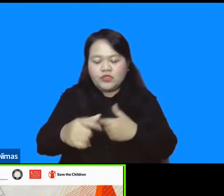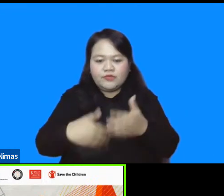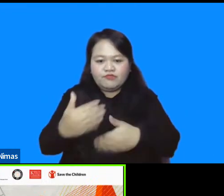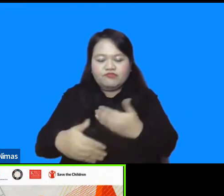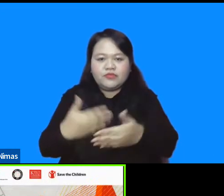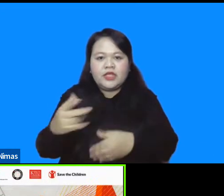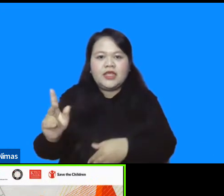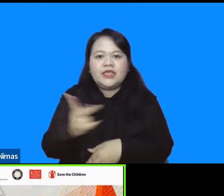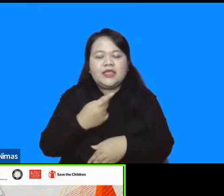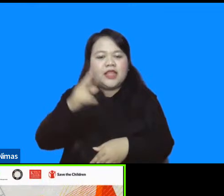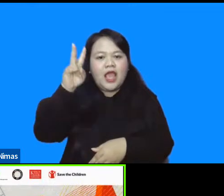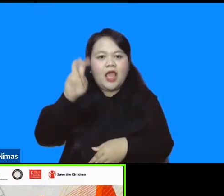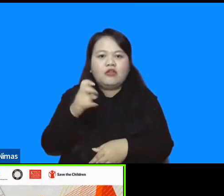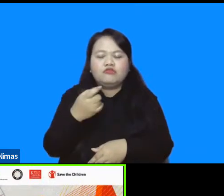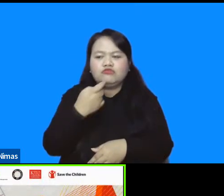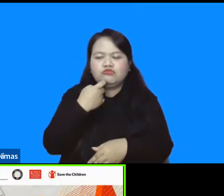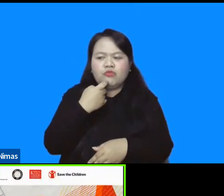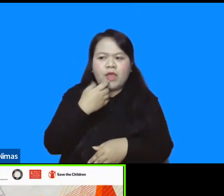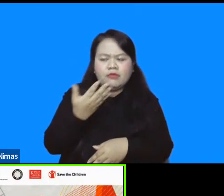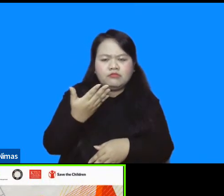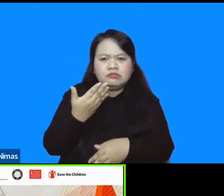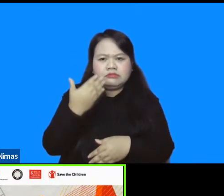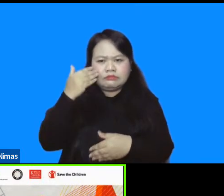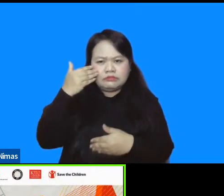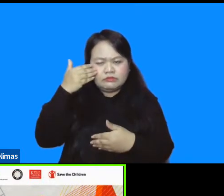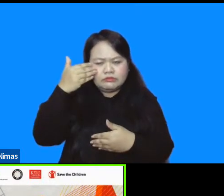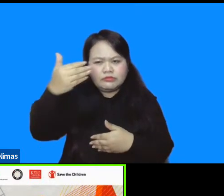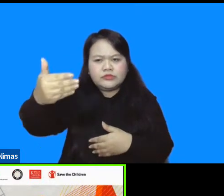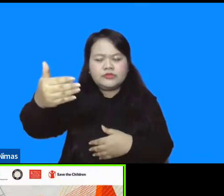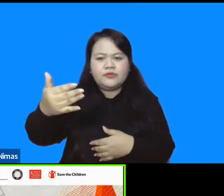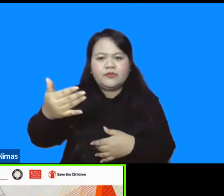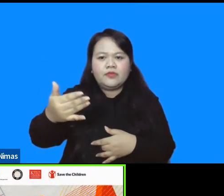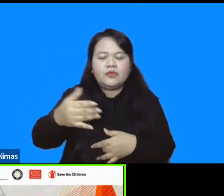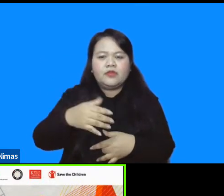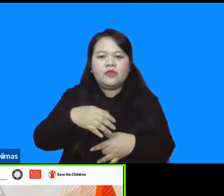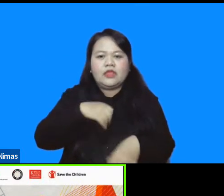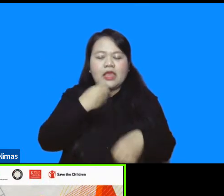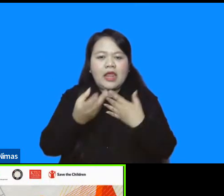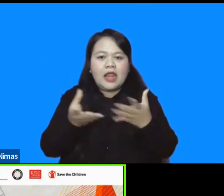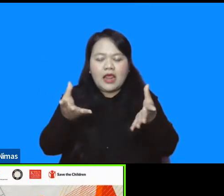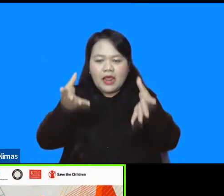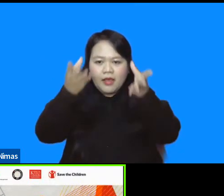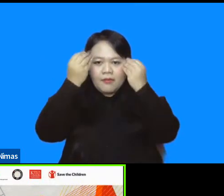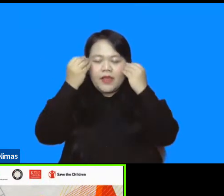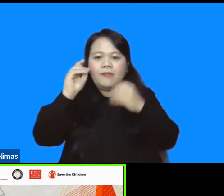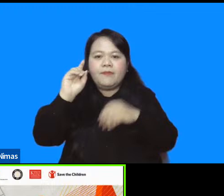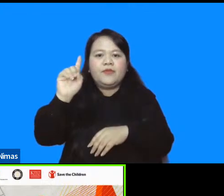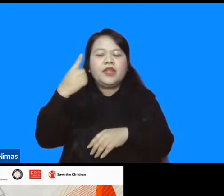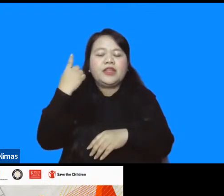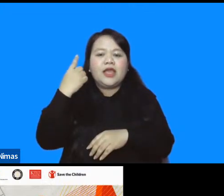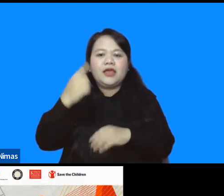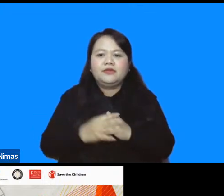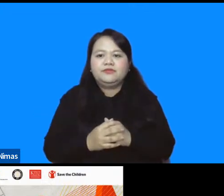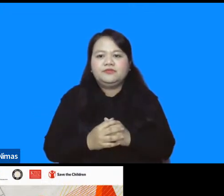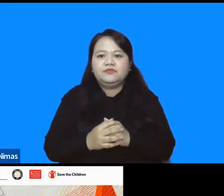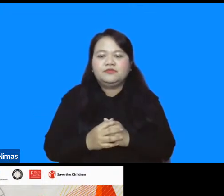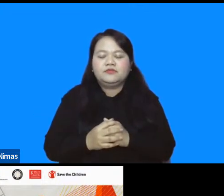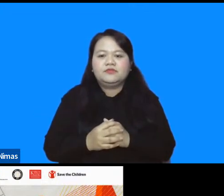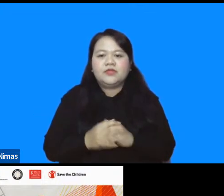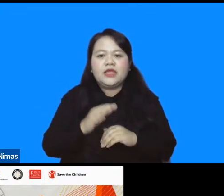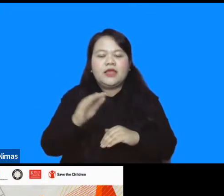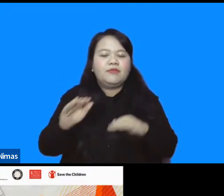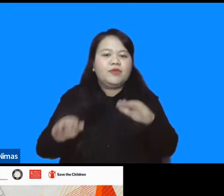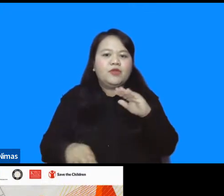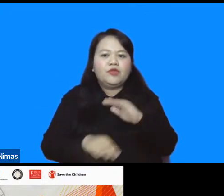juga kita harus coba sejauh mana nanti suara anak ini didengar oleh pihak pemerintah. Nah, untuk pemenuhan hak anak